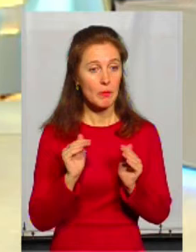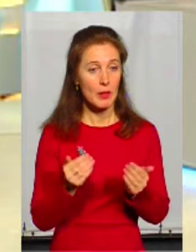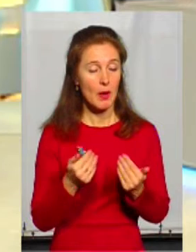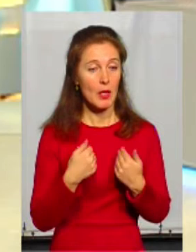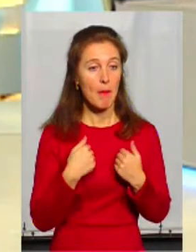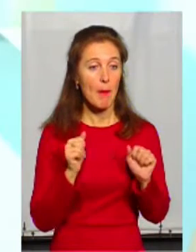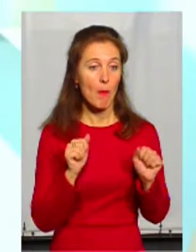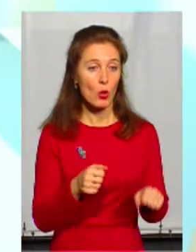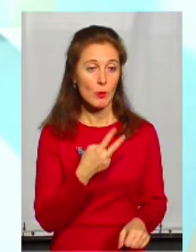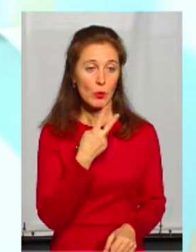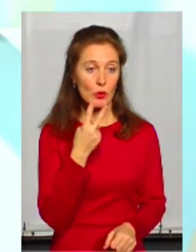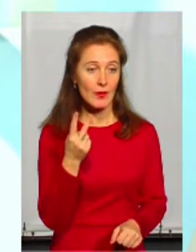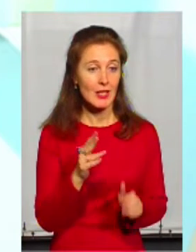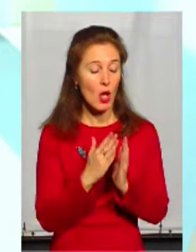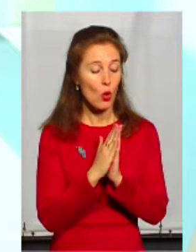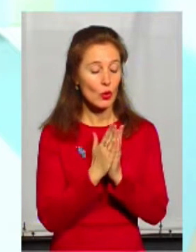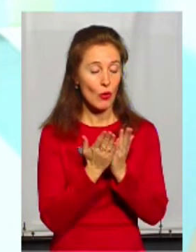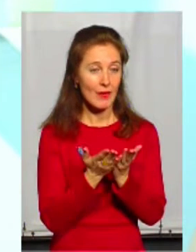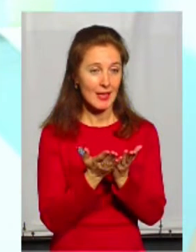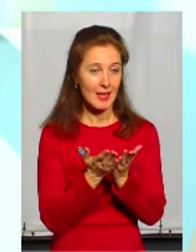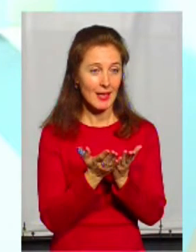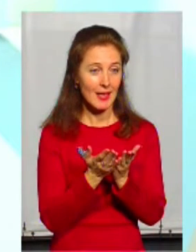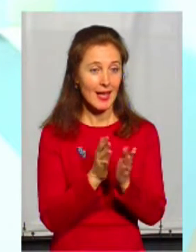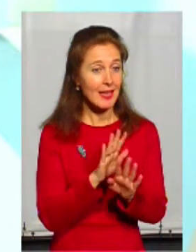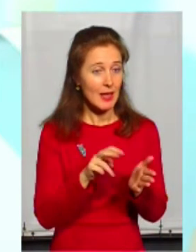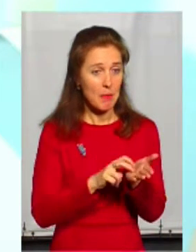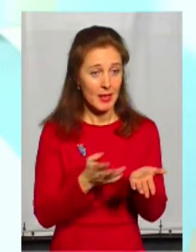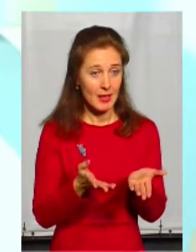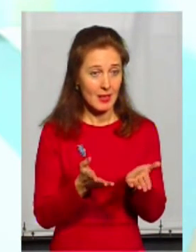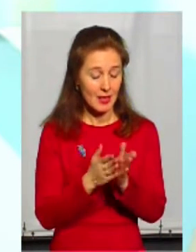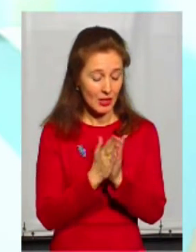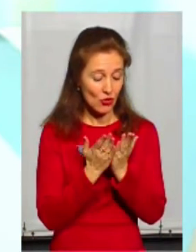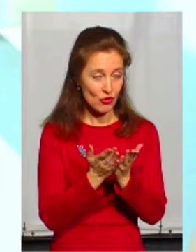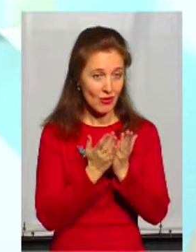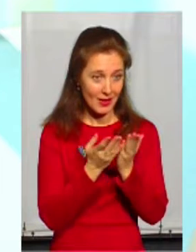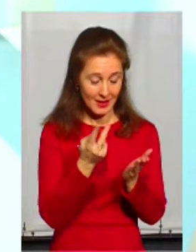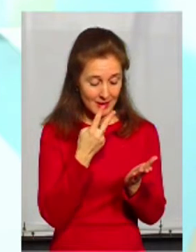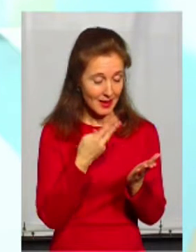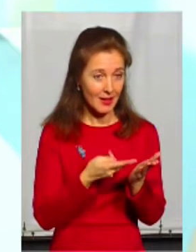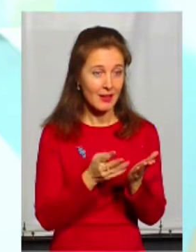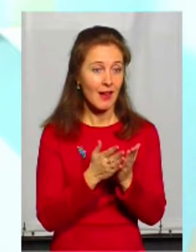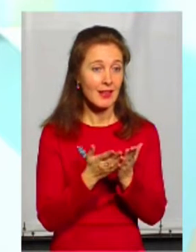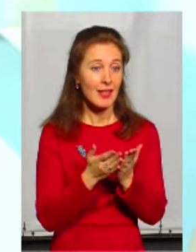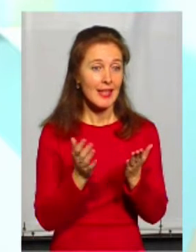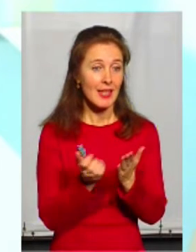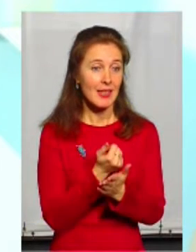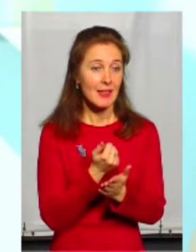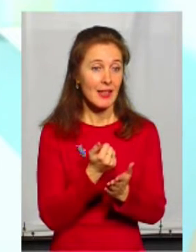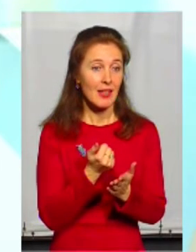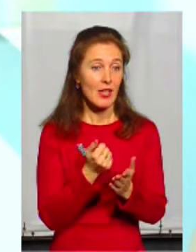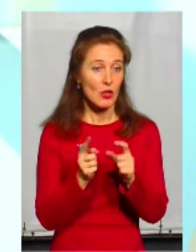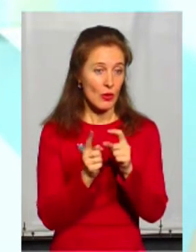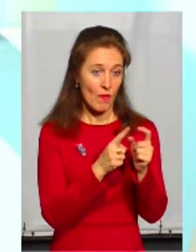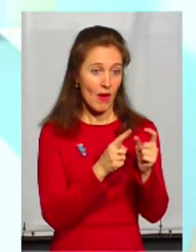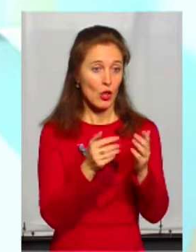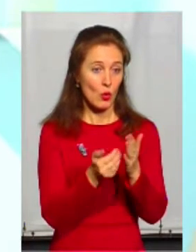можемо подивитися у словники, не бійтеся заглядати у словник, так? Щоб віднайти якісь певні синоніми і вживати